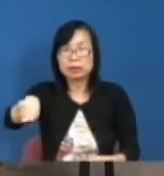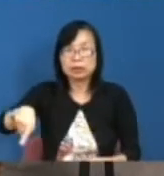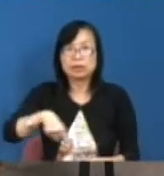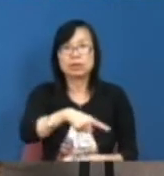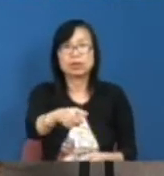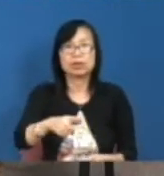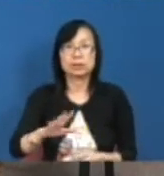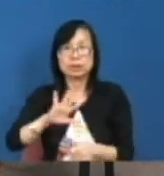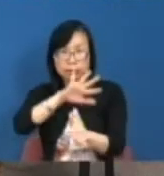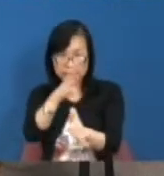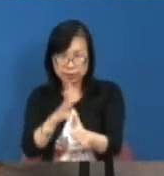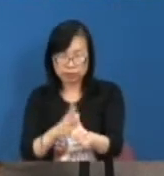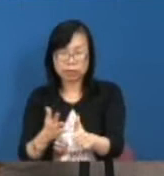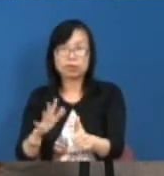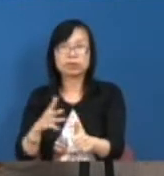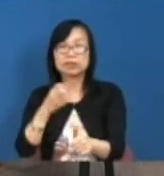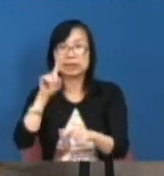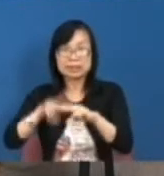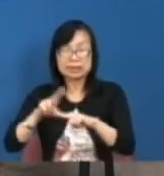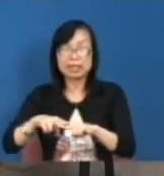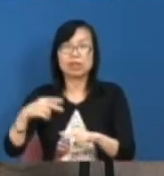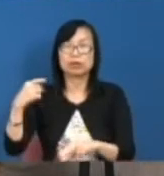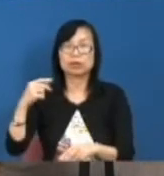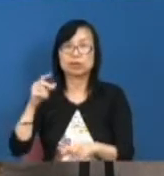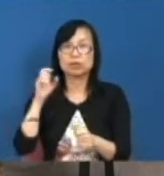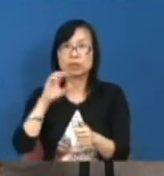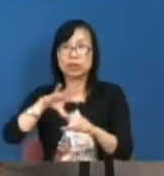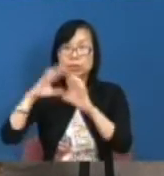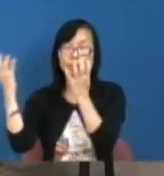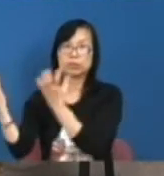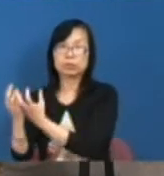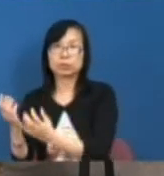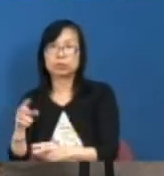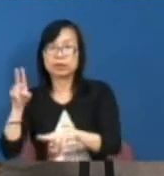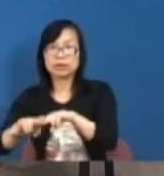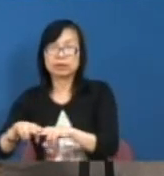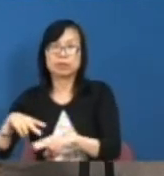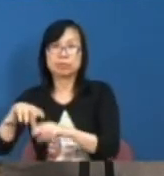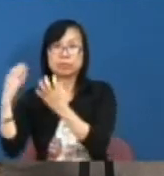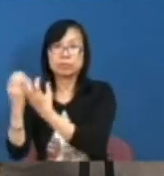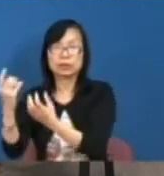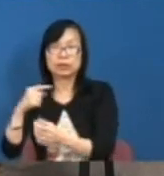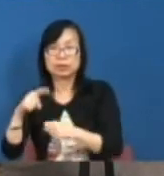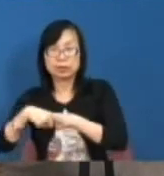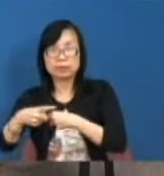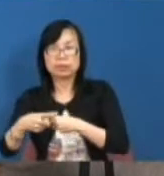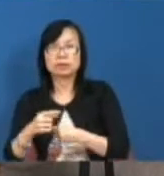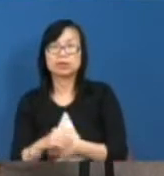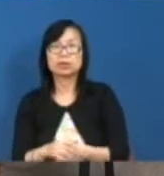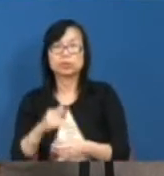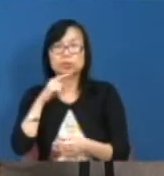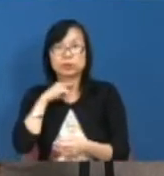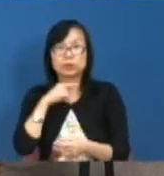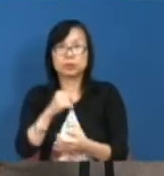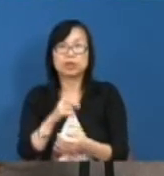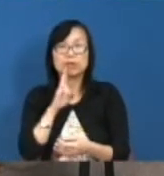大陸 的群眾的。相反來說，當大陸群眾運動出現的時候，我們是第一個支援點。當你步步退，